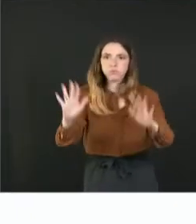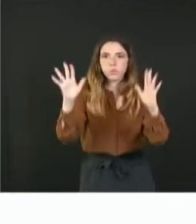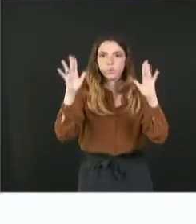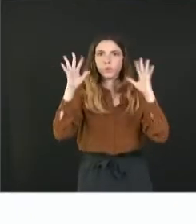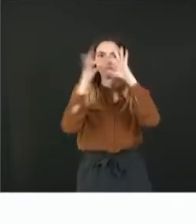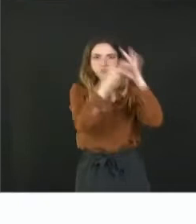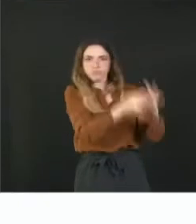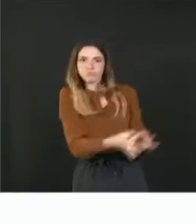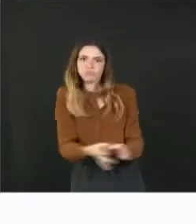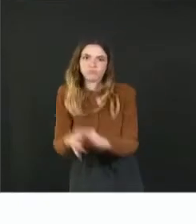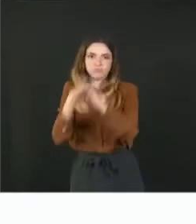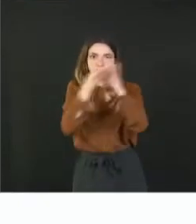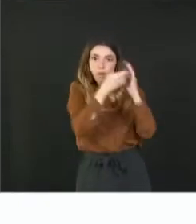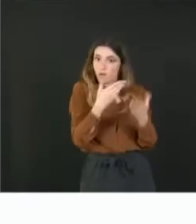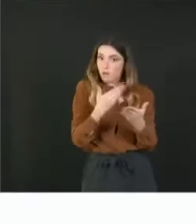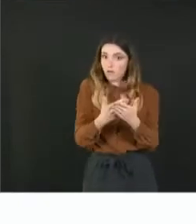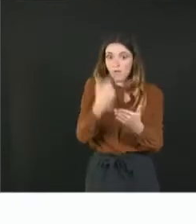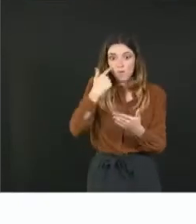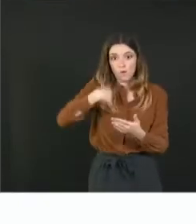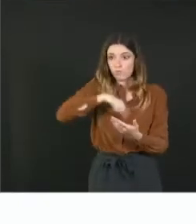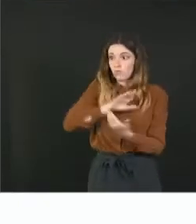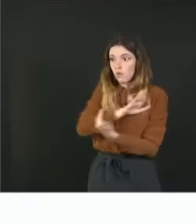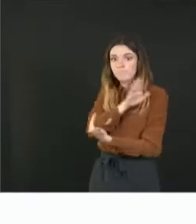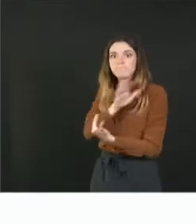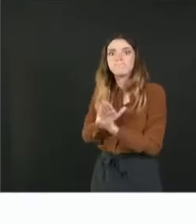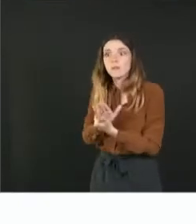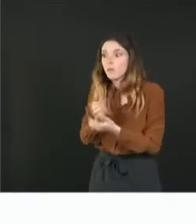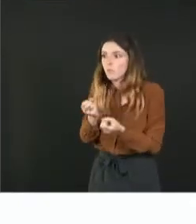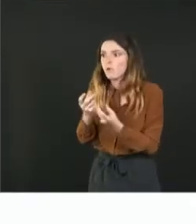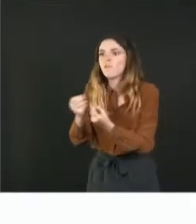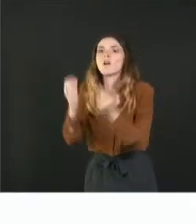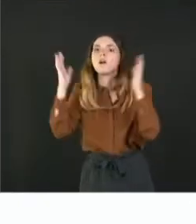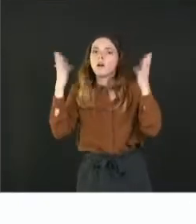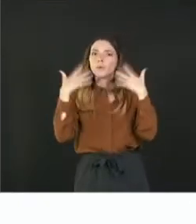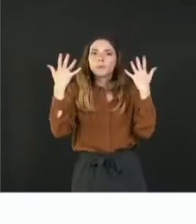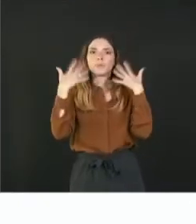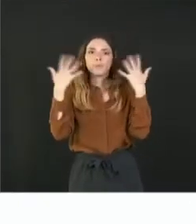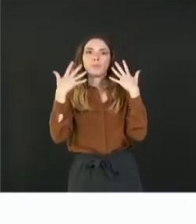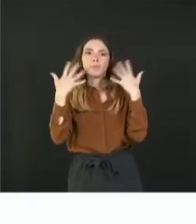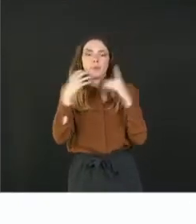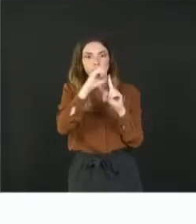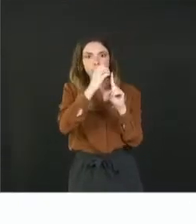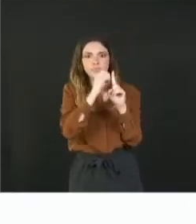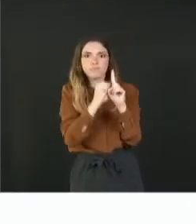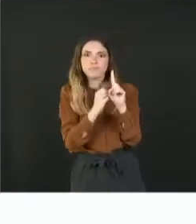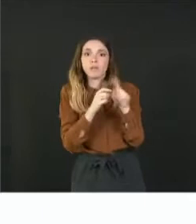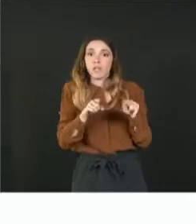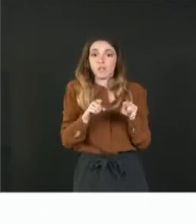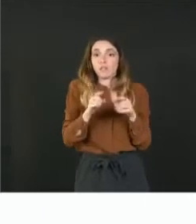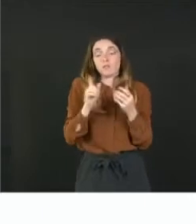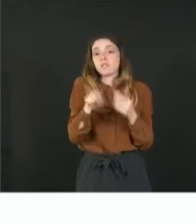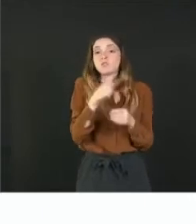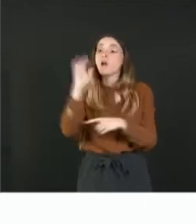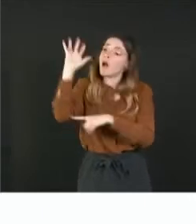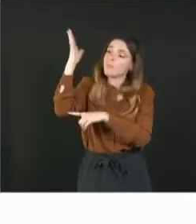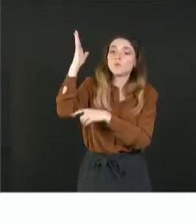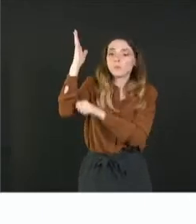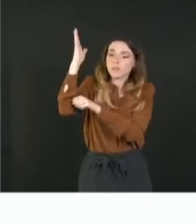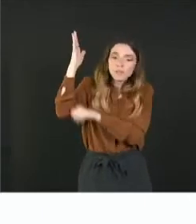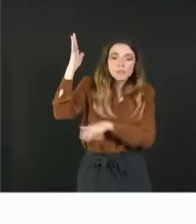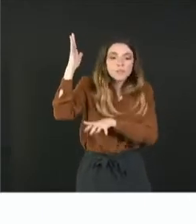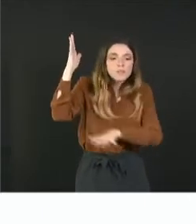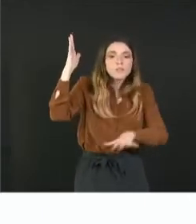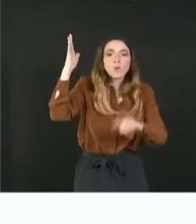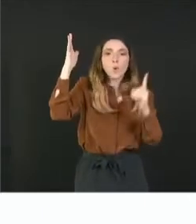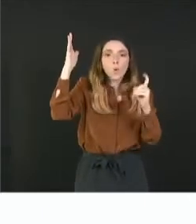prépare. Mais un effet sur le rafraîchissement, évidemment un effet sur la gestion de l'eau, à la fois pour le ruissellement, tout ce qu'on va pouvoir laisser s'infiltrer